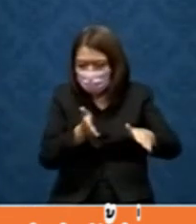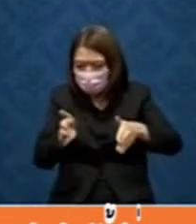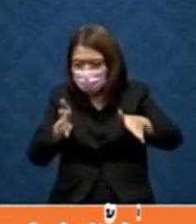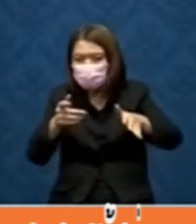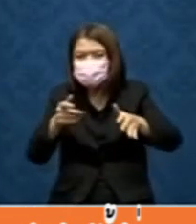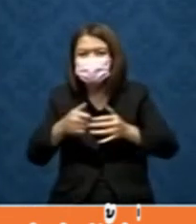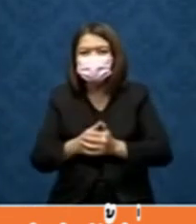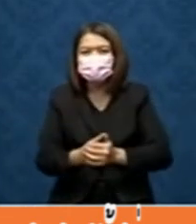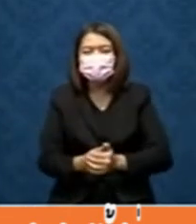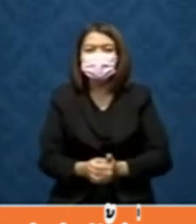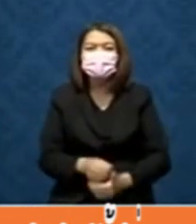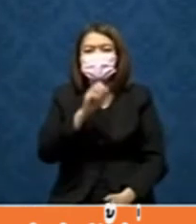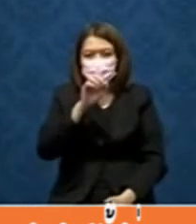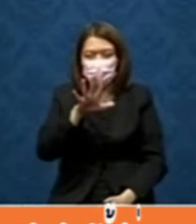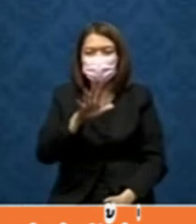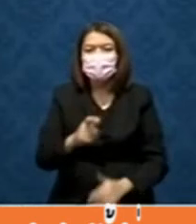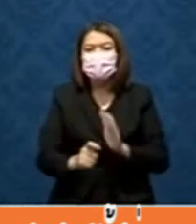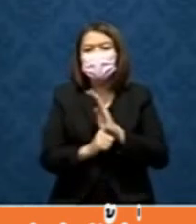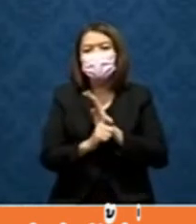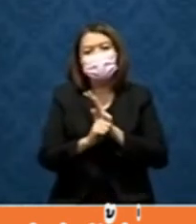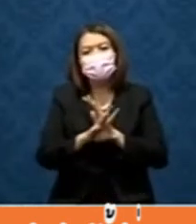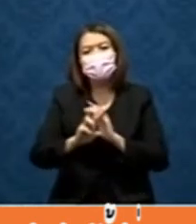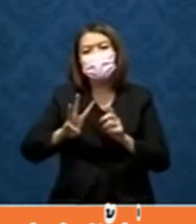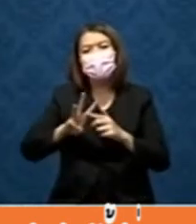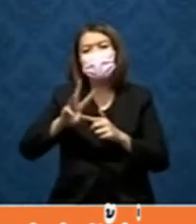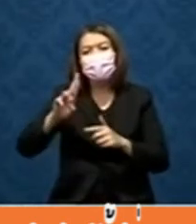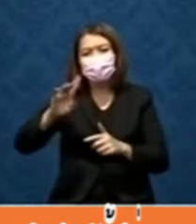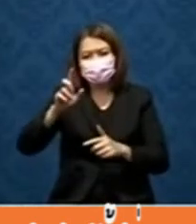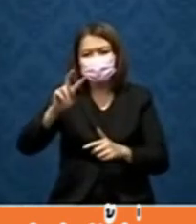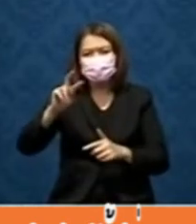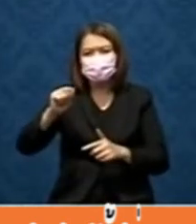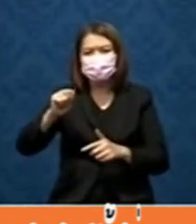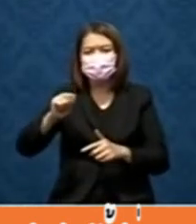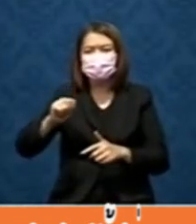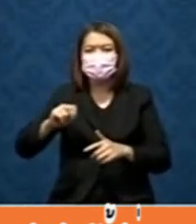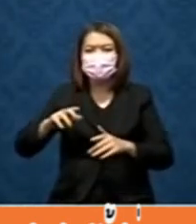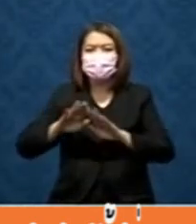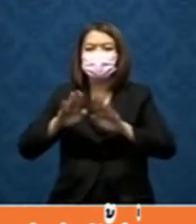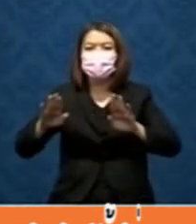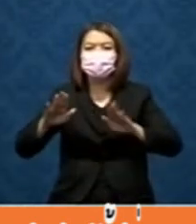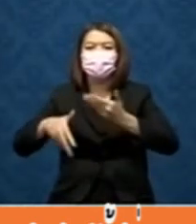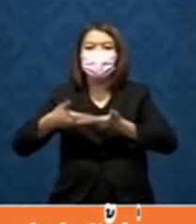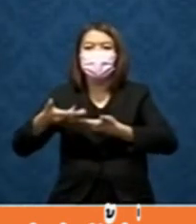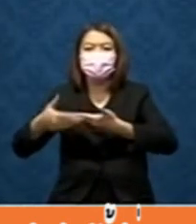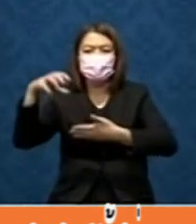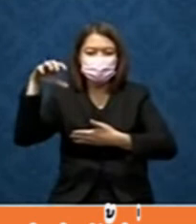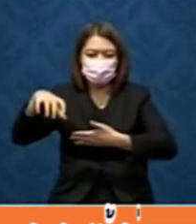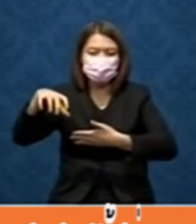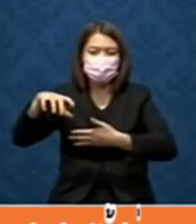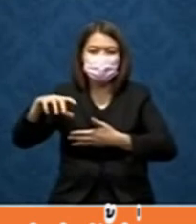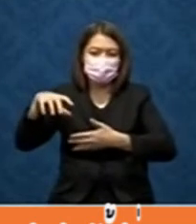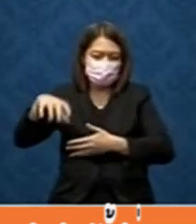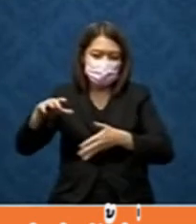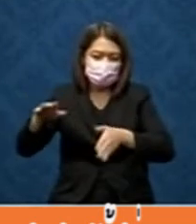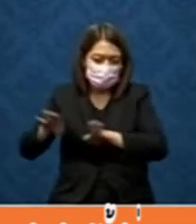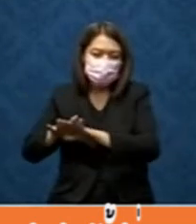ารเดินทางผมไมอยากไปก่าวอ้างนะครัแต่พน้อุโบรบาดินชำรบรู้ดีวาห้างใดที่เปิดก็ตัดทางน้ำทำให้น้ำ